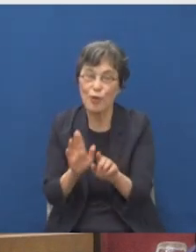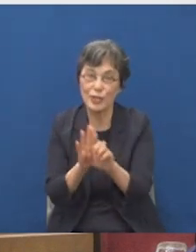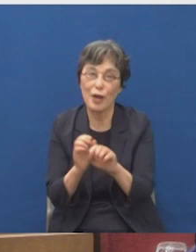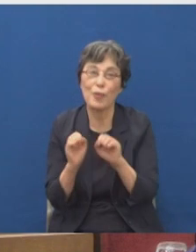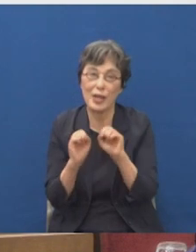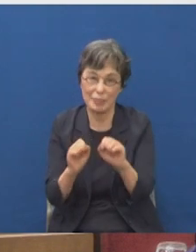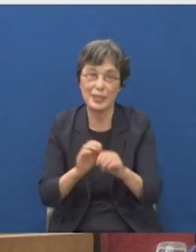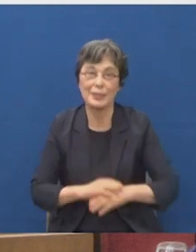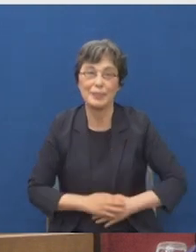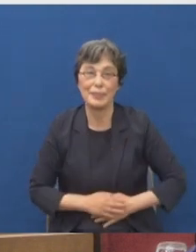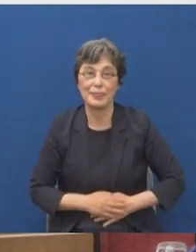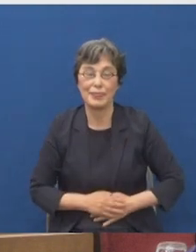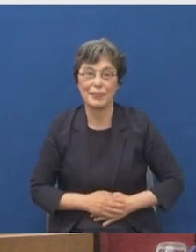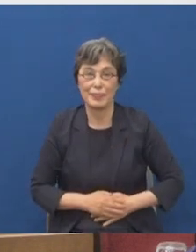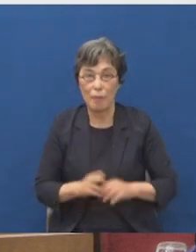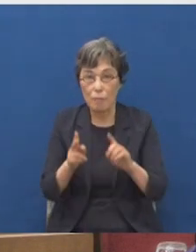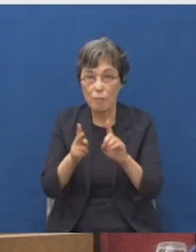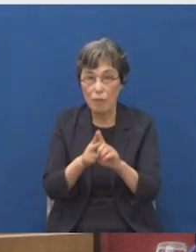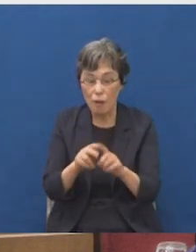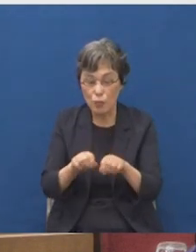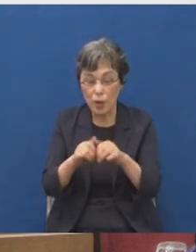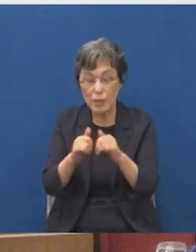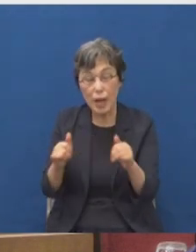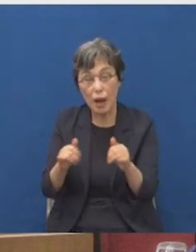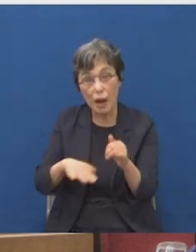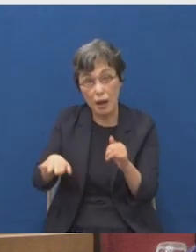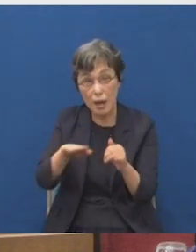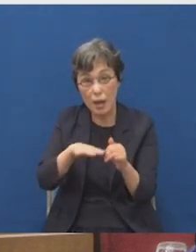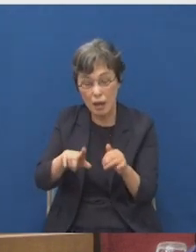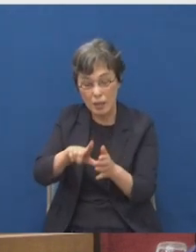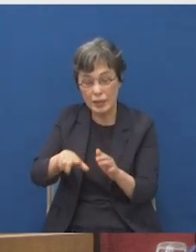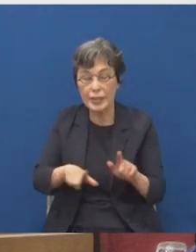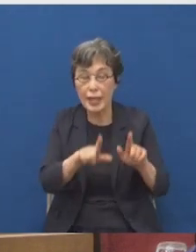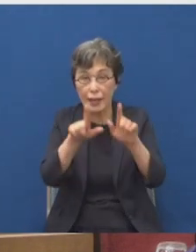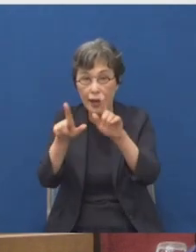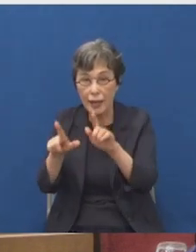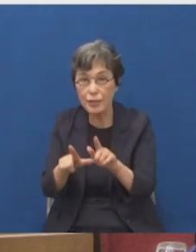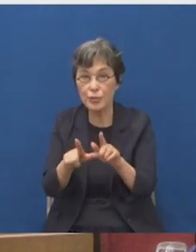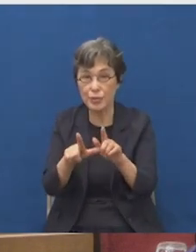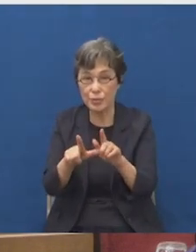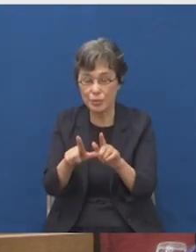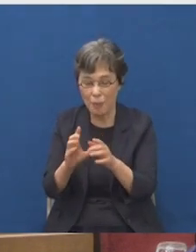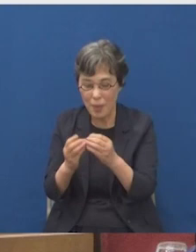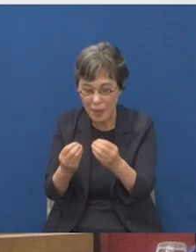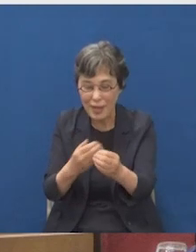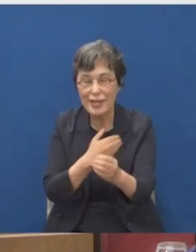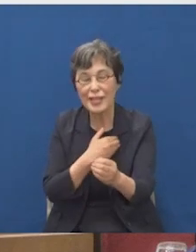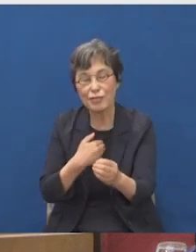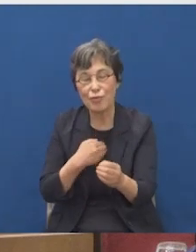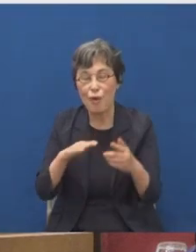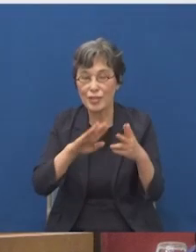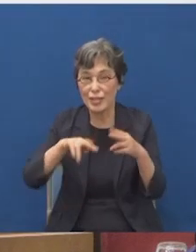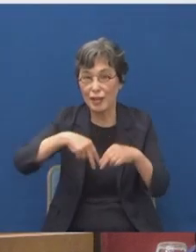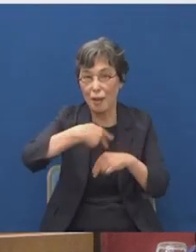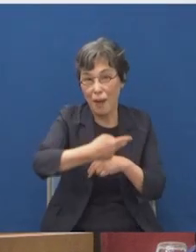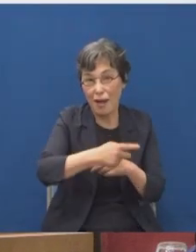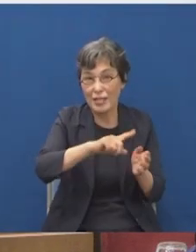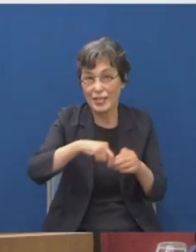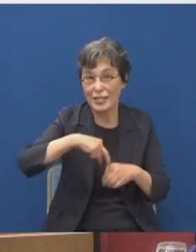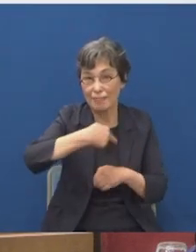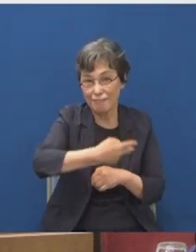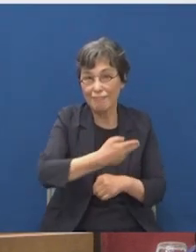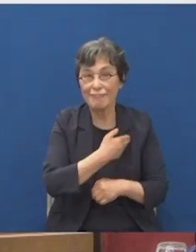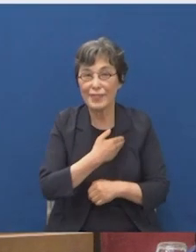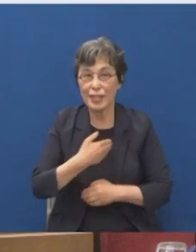ります。さらに、障害のある方が地域生活の継続や、施設からの地域移行ができる